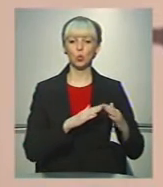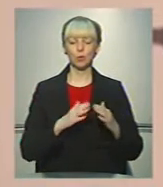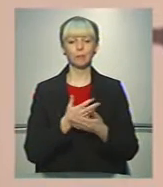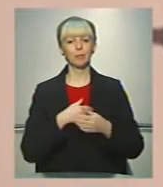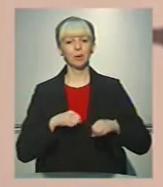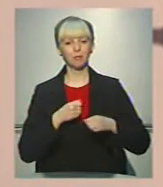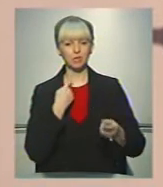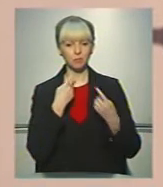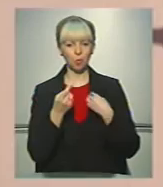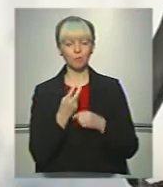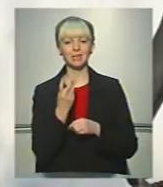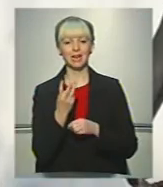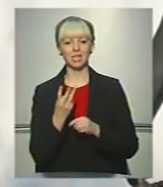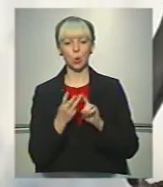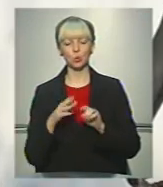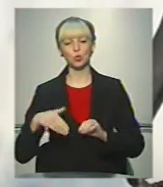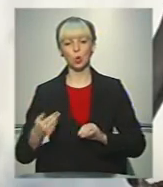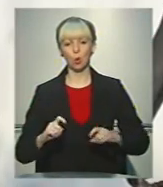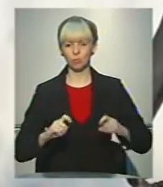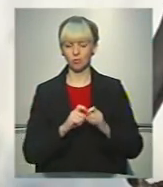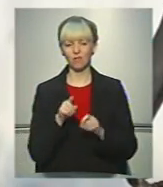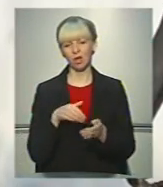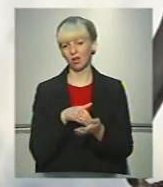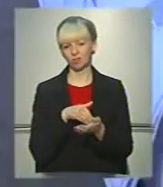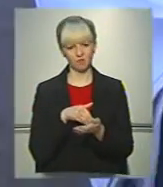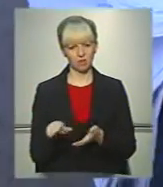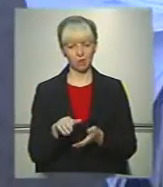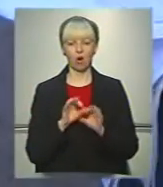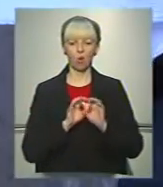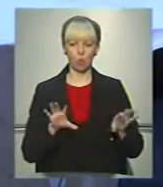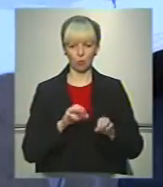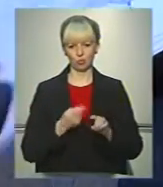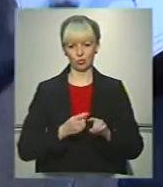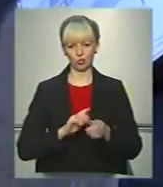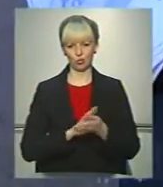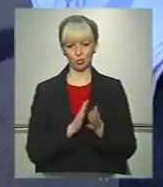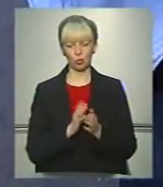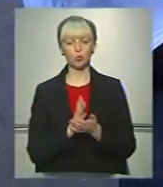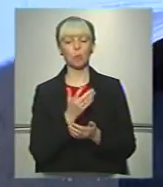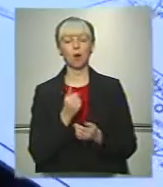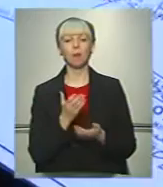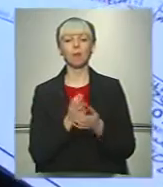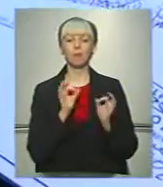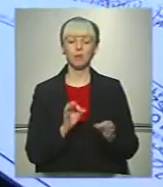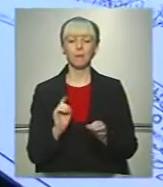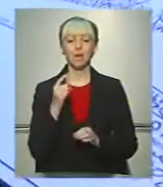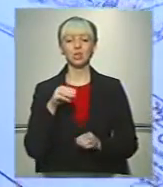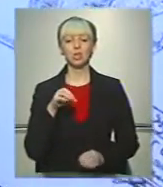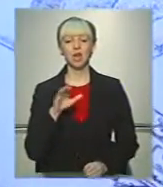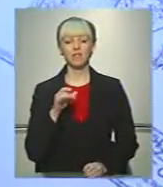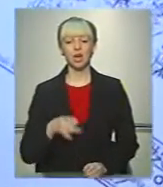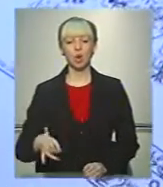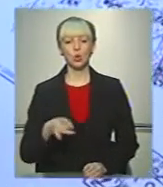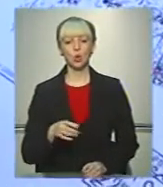намагалися поспілкуватися із третьою стороною конфлікту, проте вона навідріз відмовилася коментувати цю ситуацію. То має рацію, вирішує першотравневий районний суд